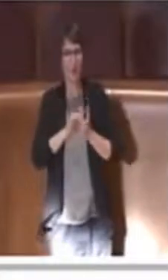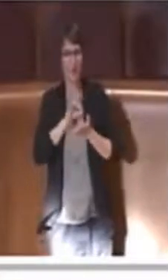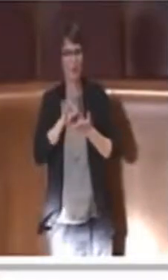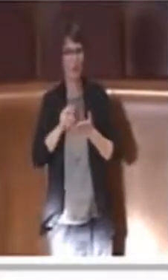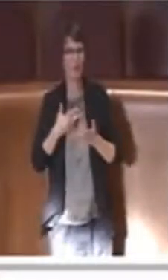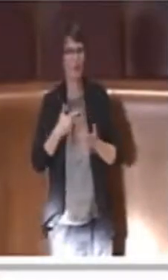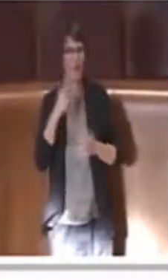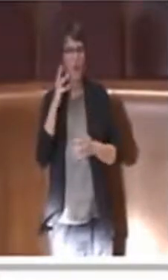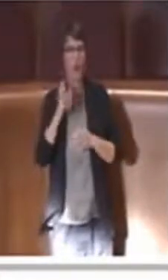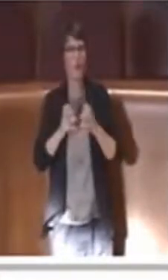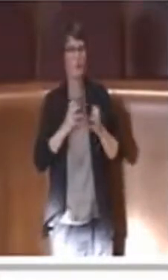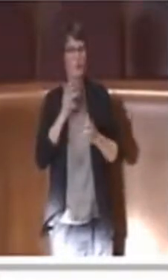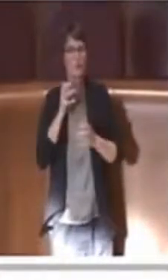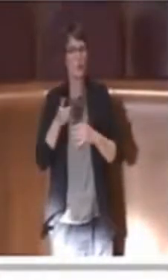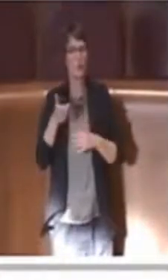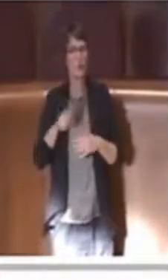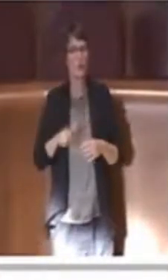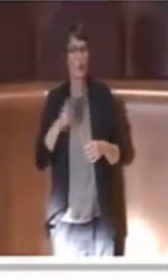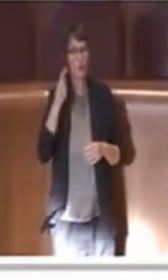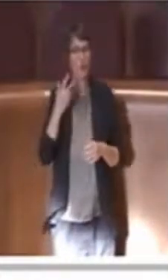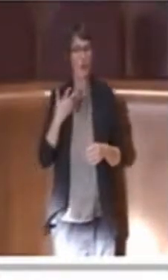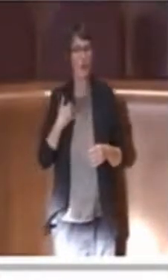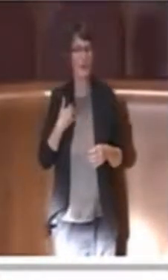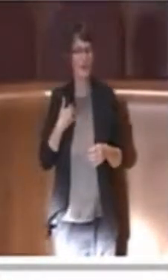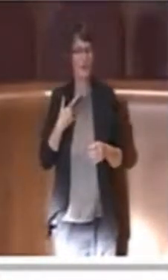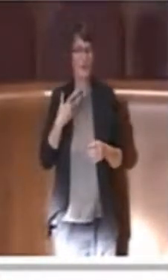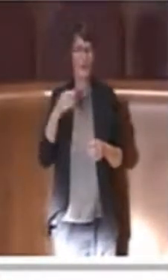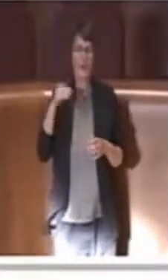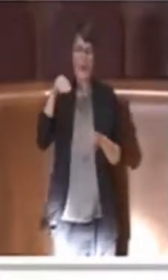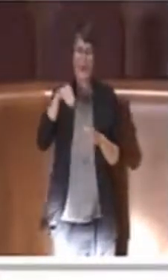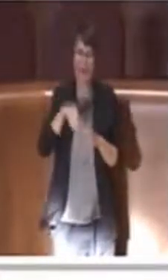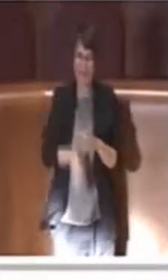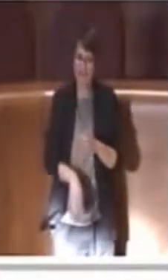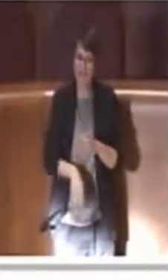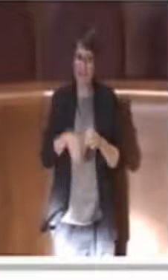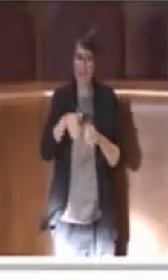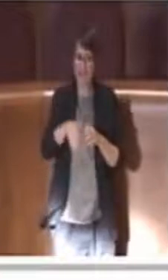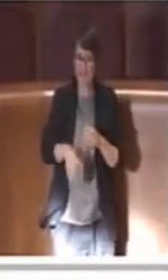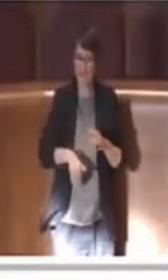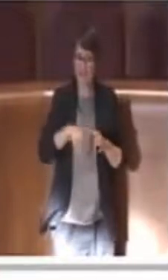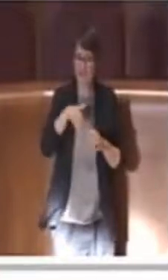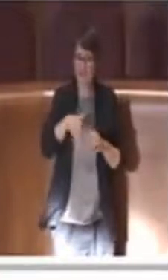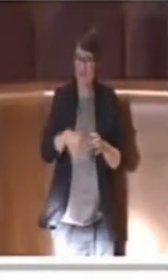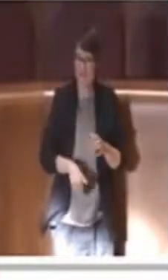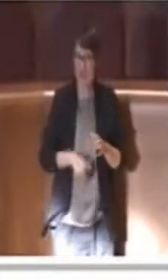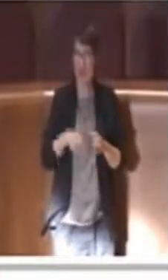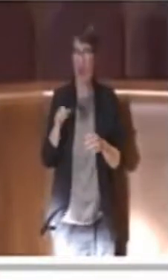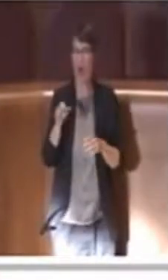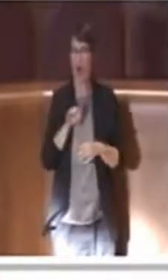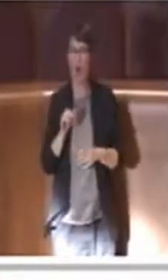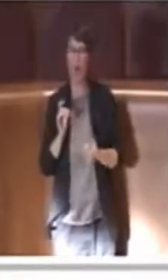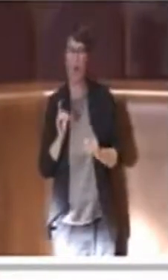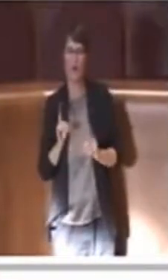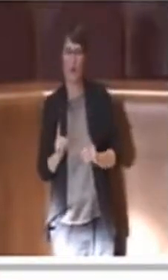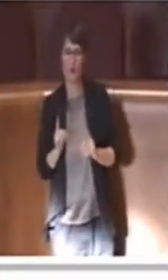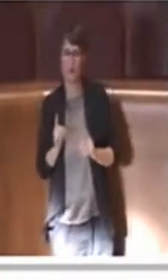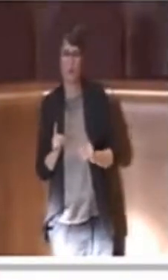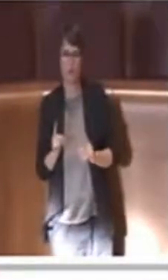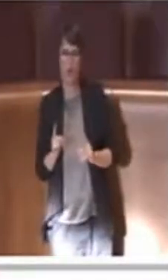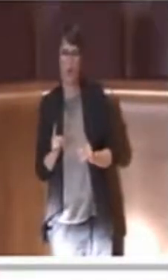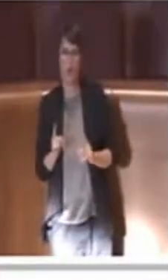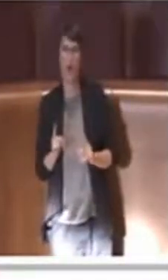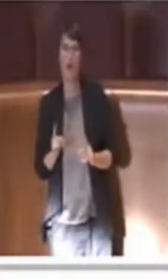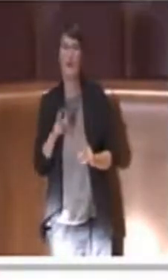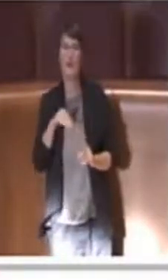che le cavità scavate dall'uomo o anche naturali si concentrano in tutta la parte est